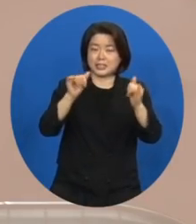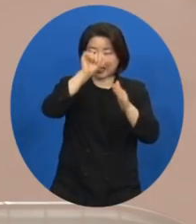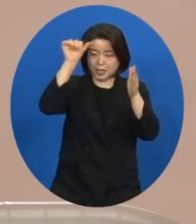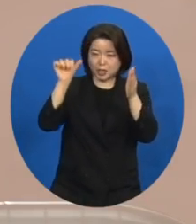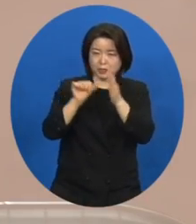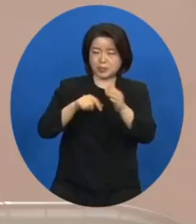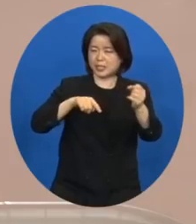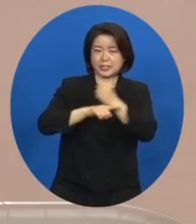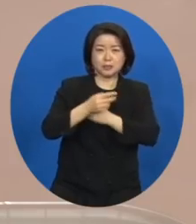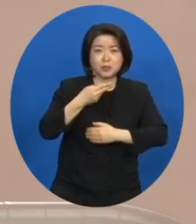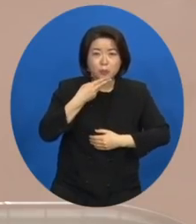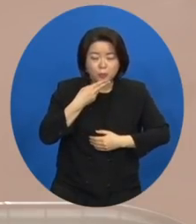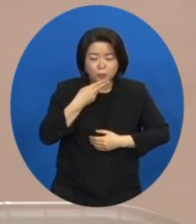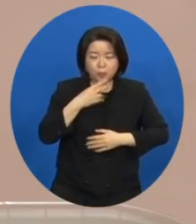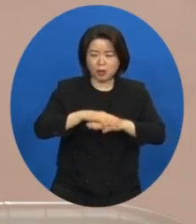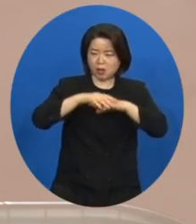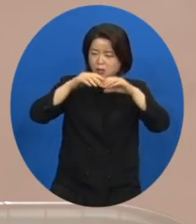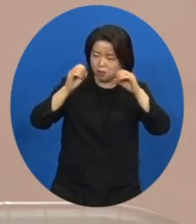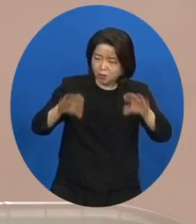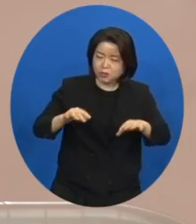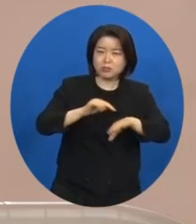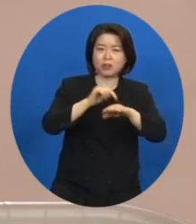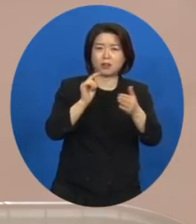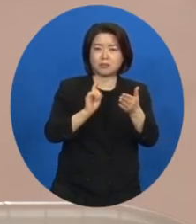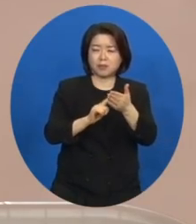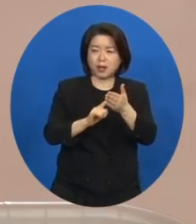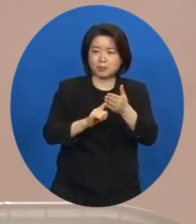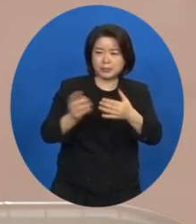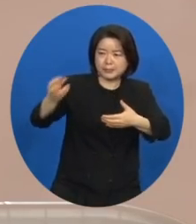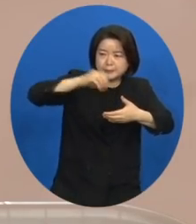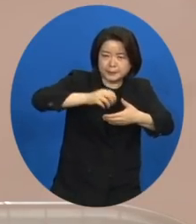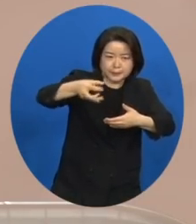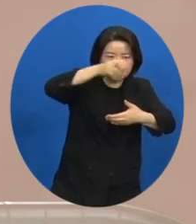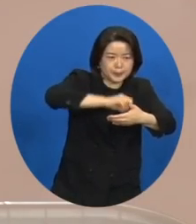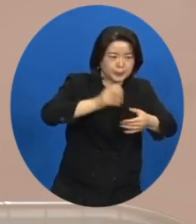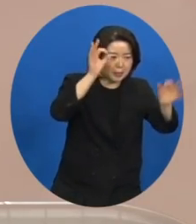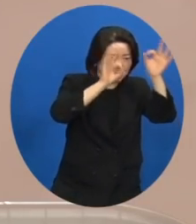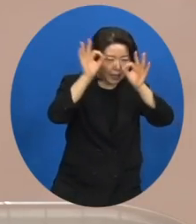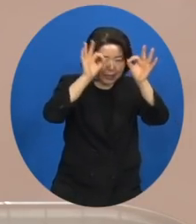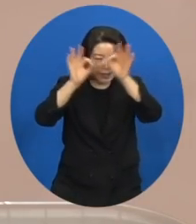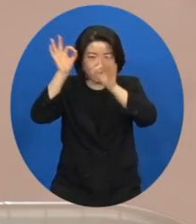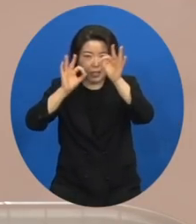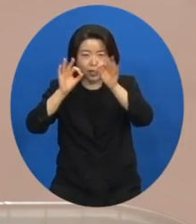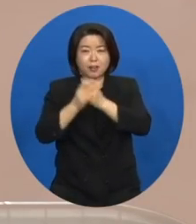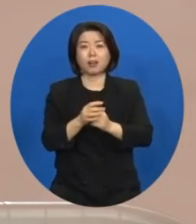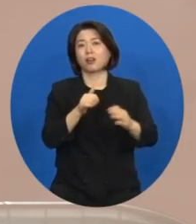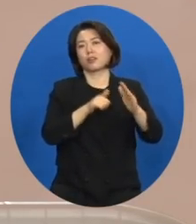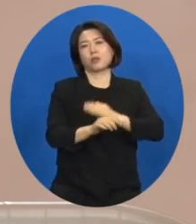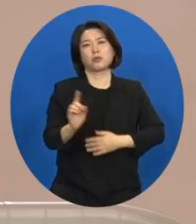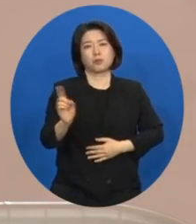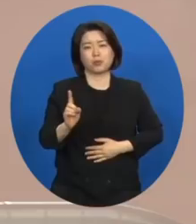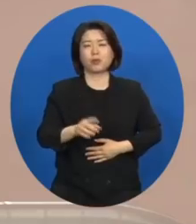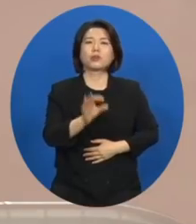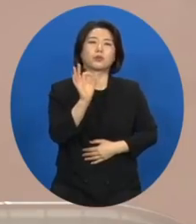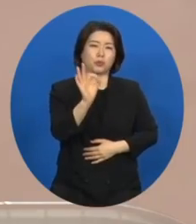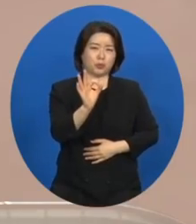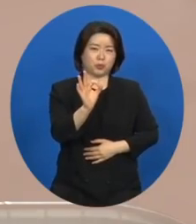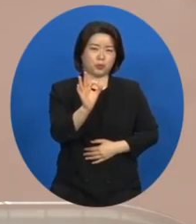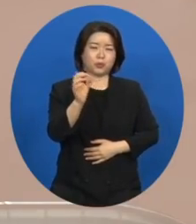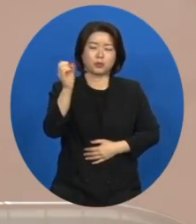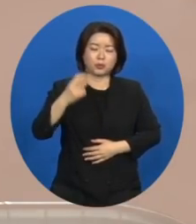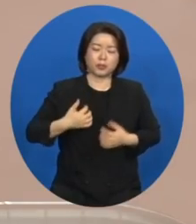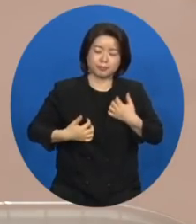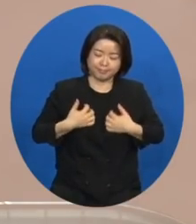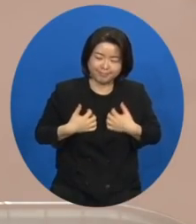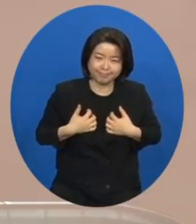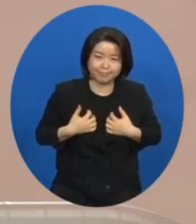없음 것 허전함 마음을 처음 하는 것을 찾아 헤매 입니다 가장 대표적인 것이 돈입니다 그리고 쾌락